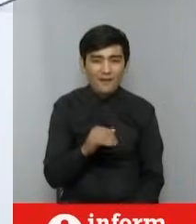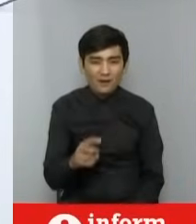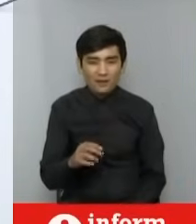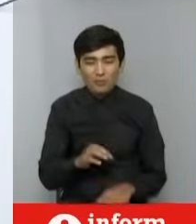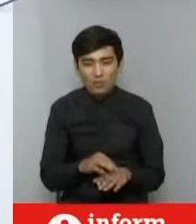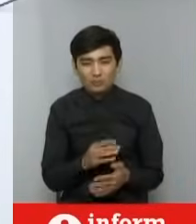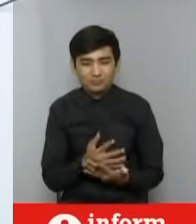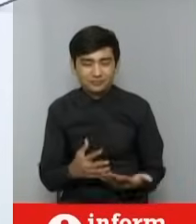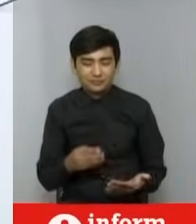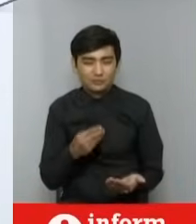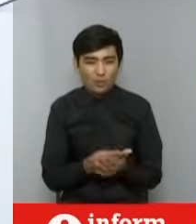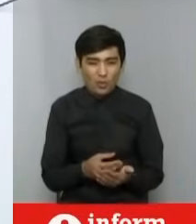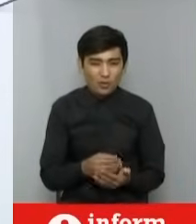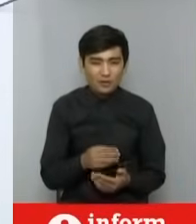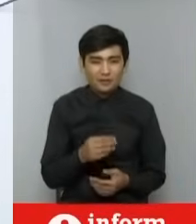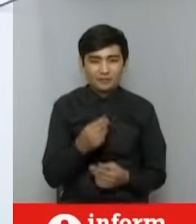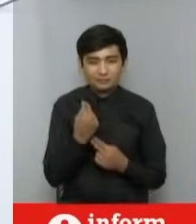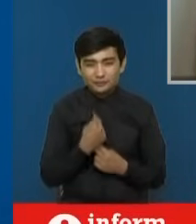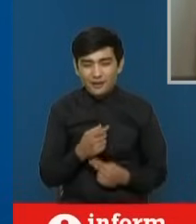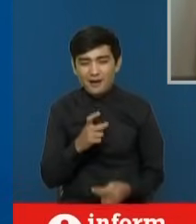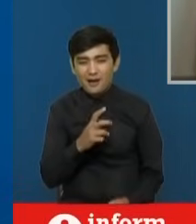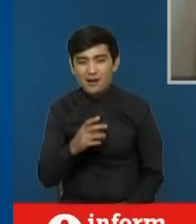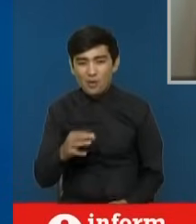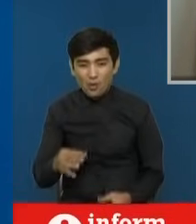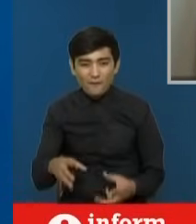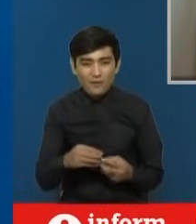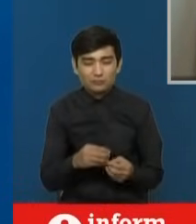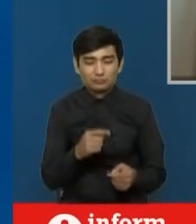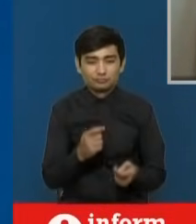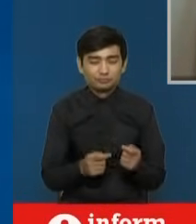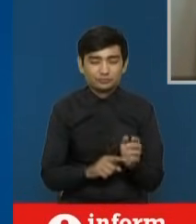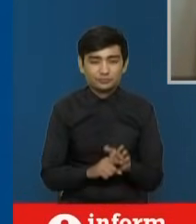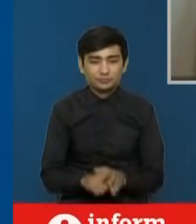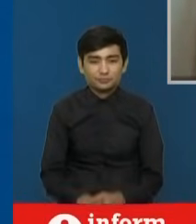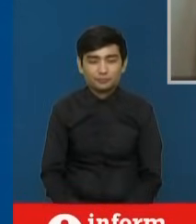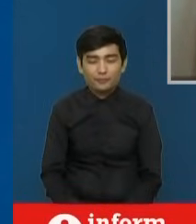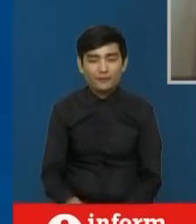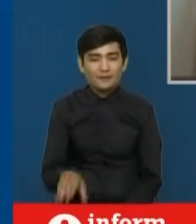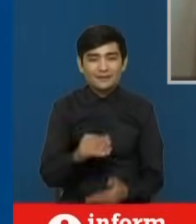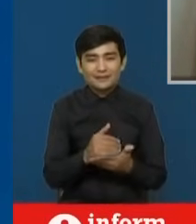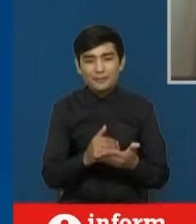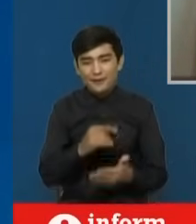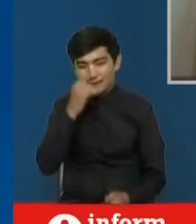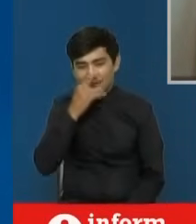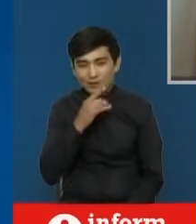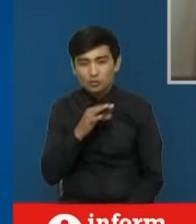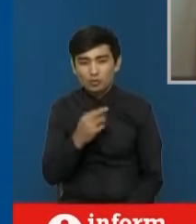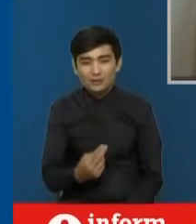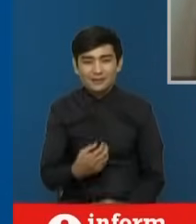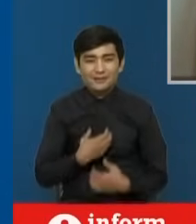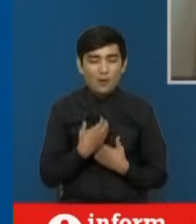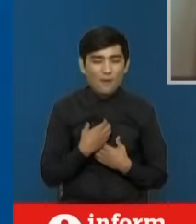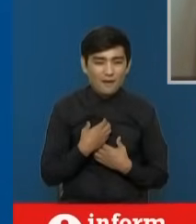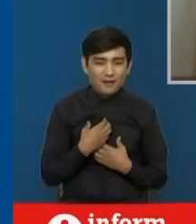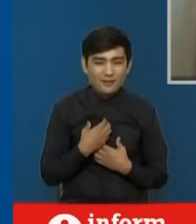Доступными стали дорогостоящие трансплантации и ЭКО. В чем еще важна система в Казахстане? Это социальное страхование. То есть,